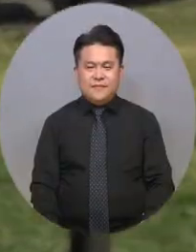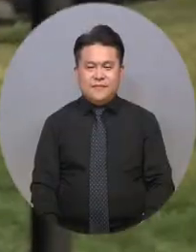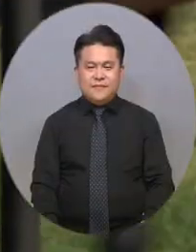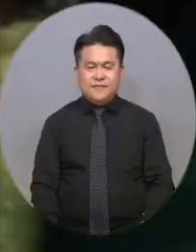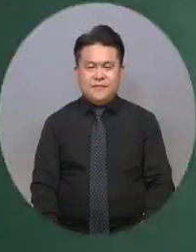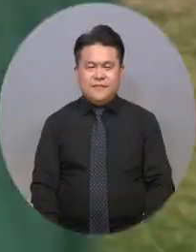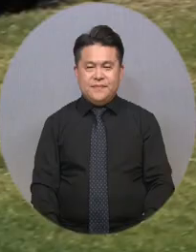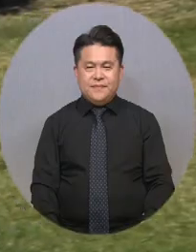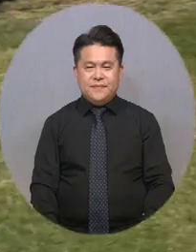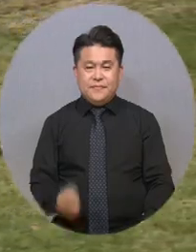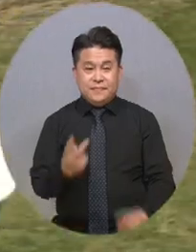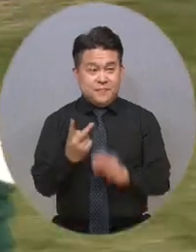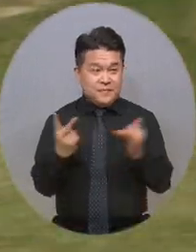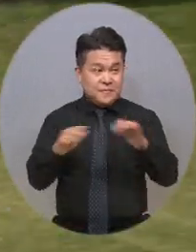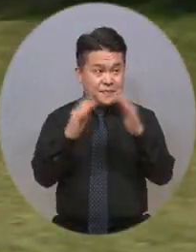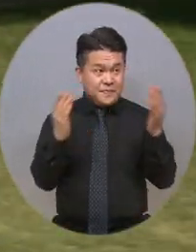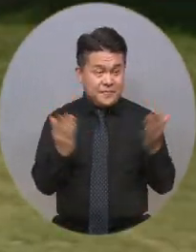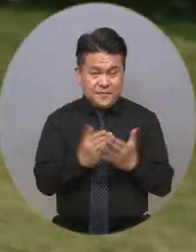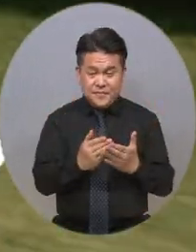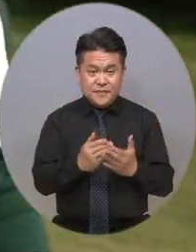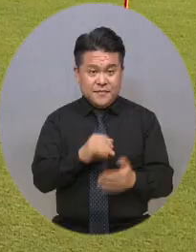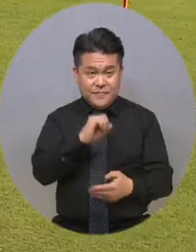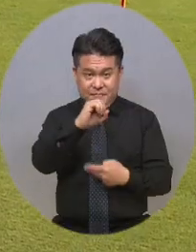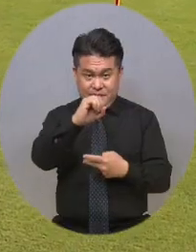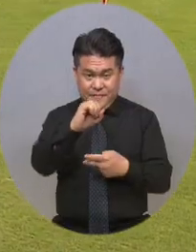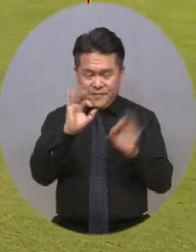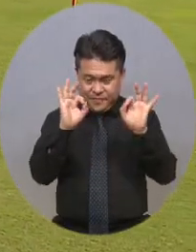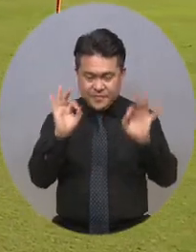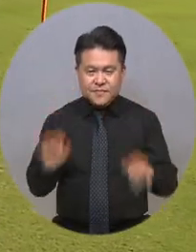오케이. 두 분 다 파. 두 분 다 파. 두 분 다 파. 감사합니다.